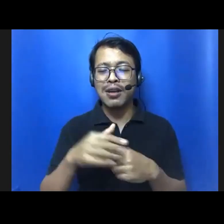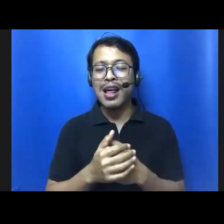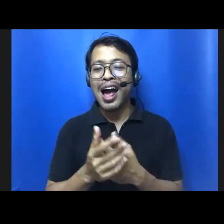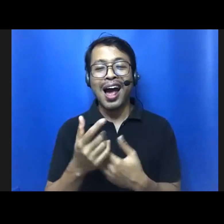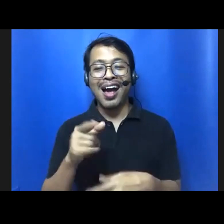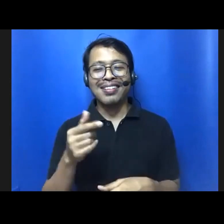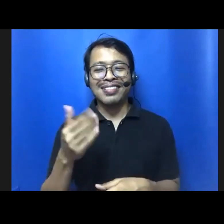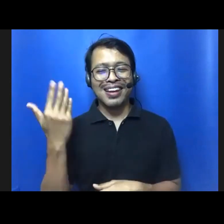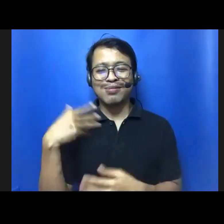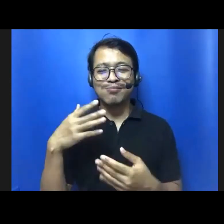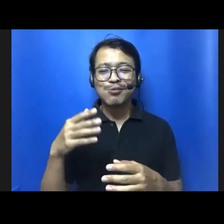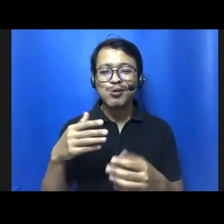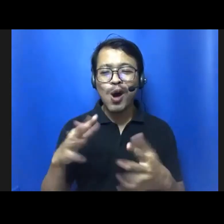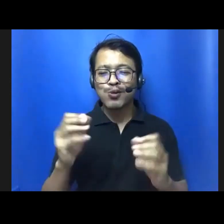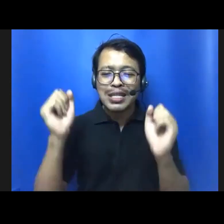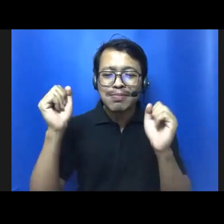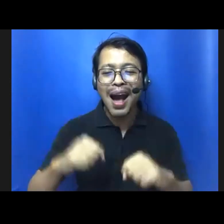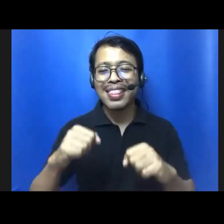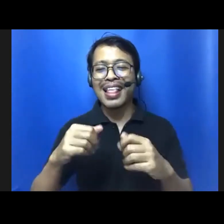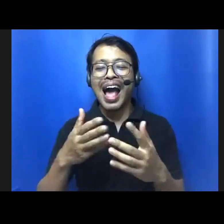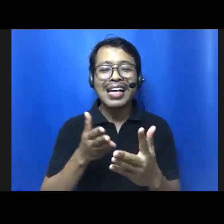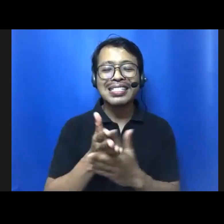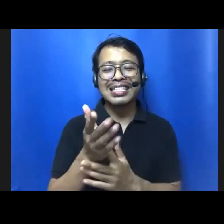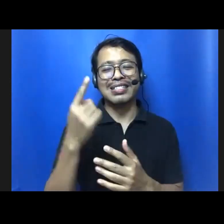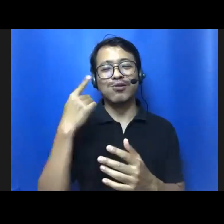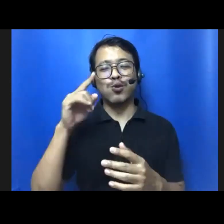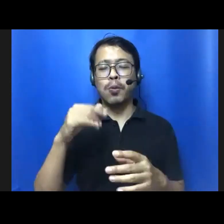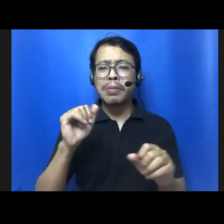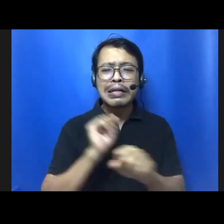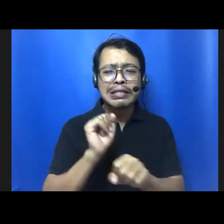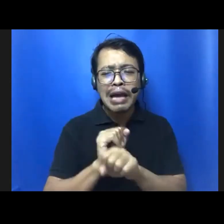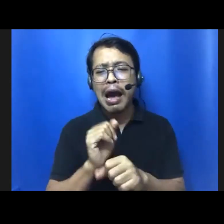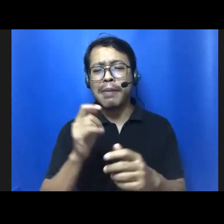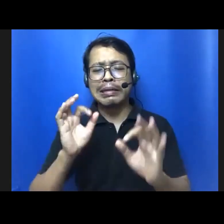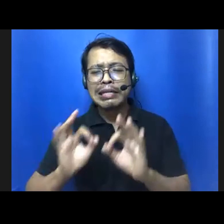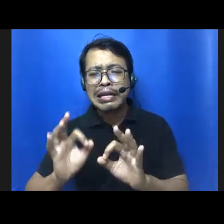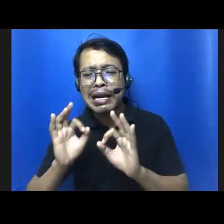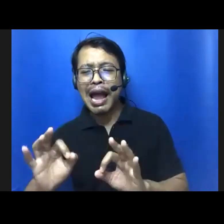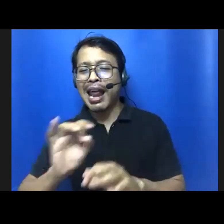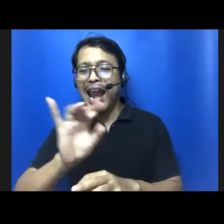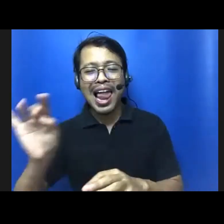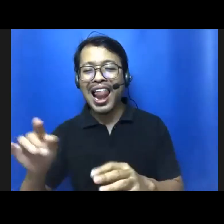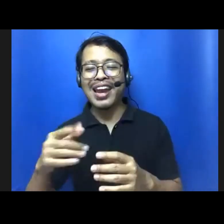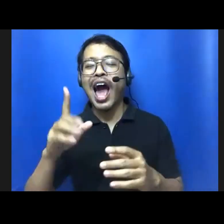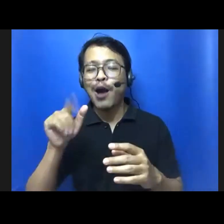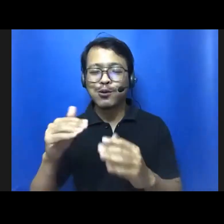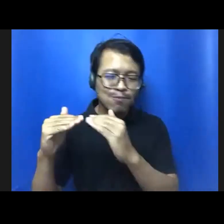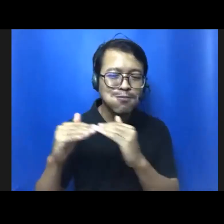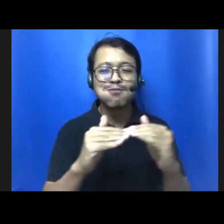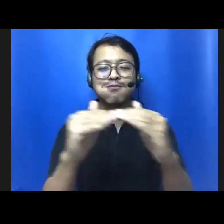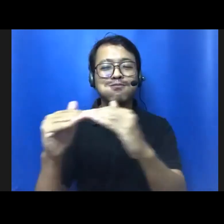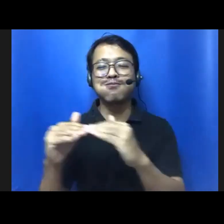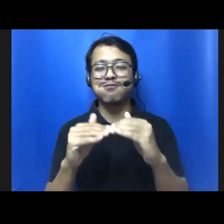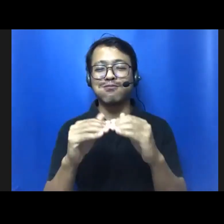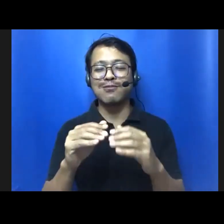pendidikan, keterampilan, kesempatan kerja, dan juga berkarya ini harus dimiliki secara merata baik bagi siapapun. Kemudian kita juga berharap bahwa